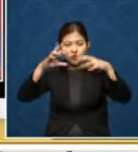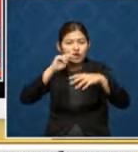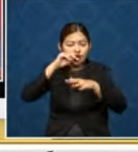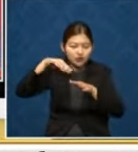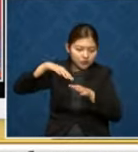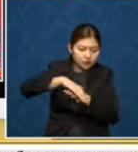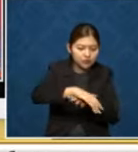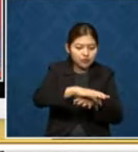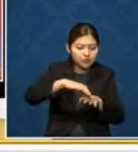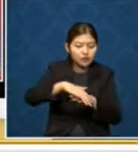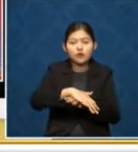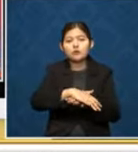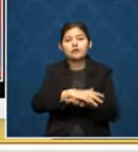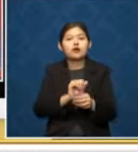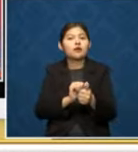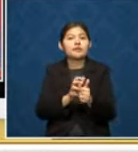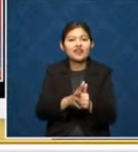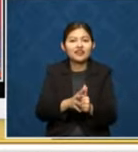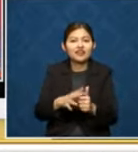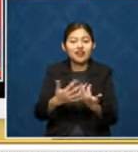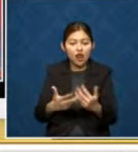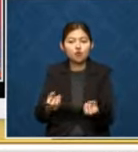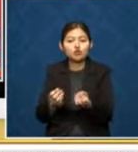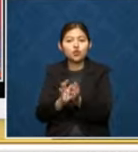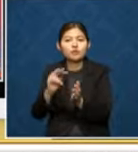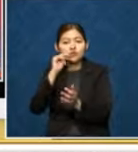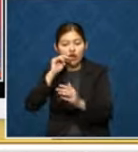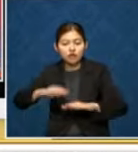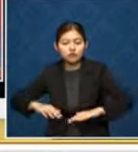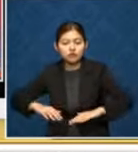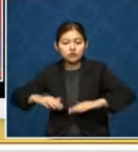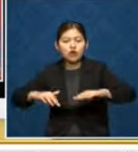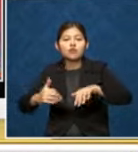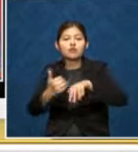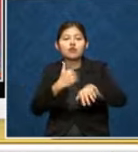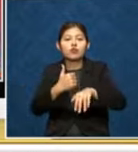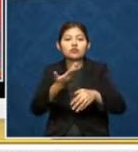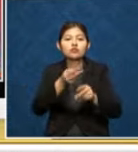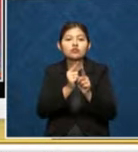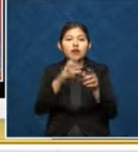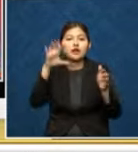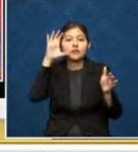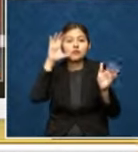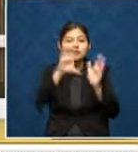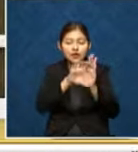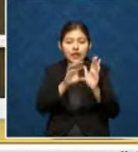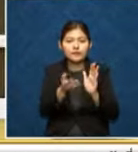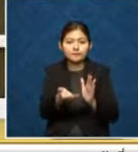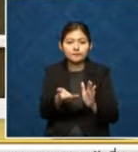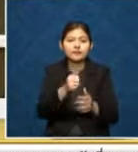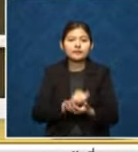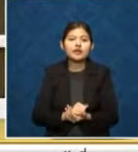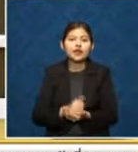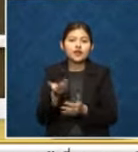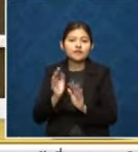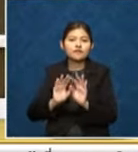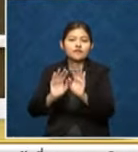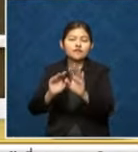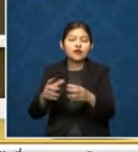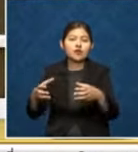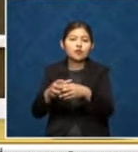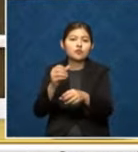ครับในระหว่างที่มีหน้าฝนน้ำก็จะท่วมถนนอย่างที่เห็นในภาพนะครับก็อยากจะให้หน่วยงานที่เกี่ยวข้อง